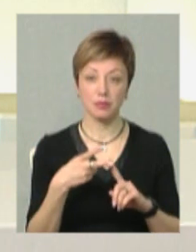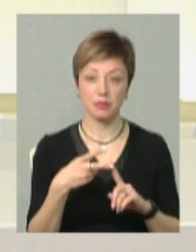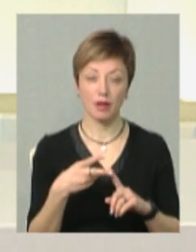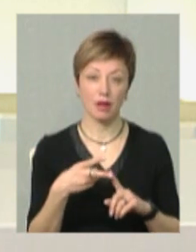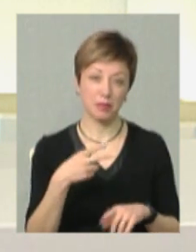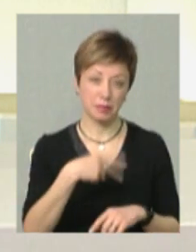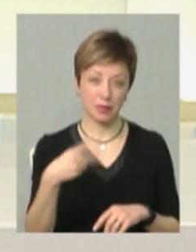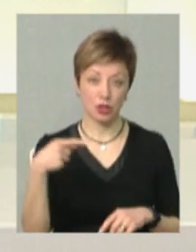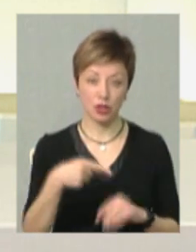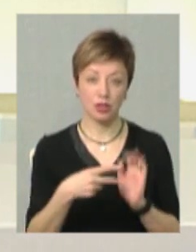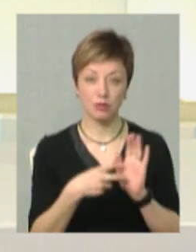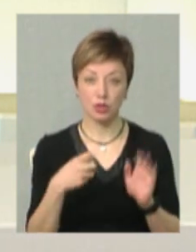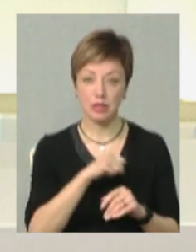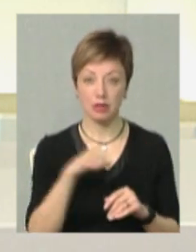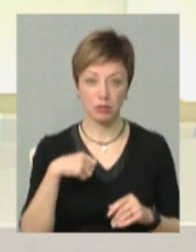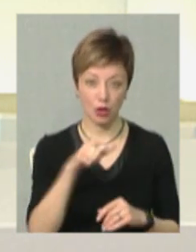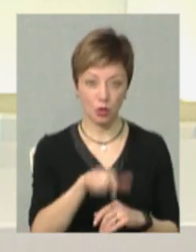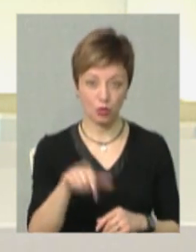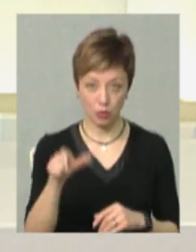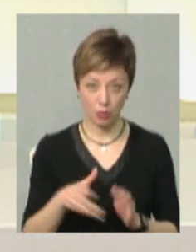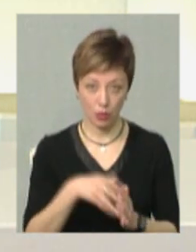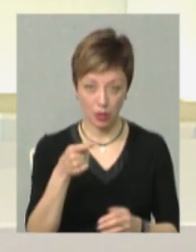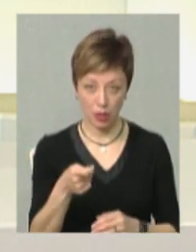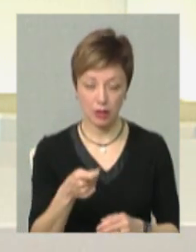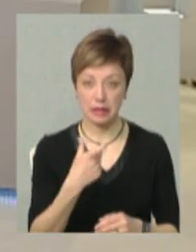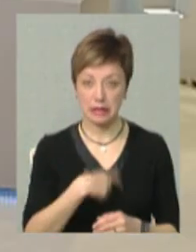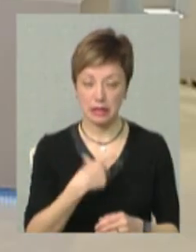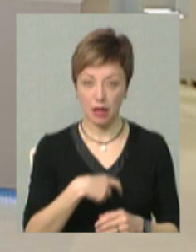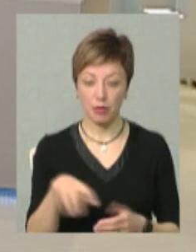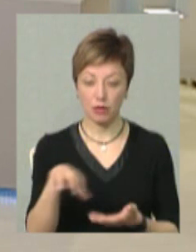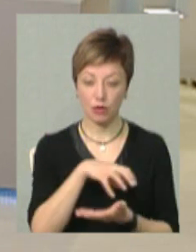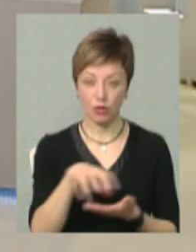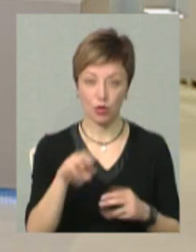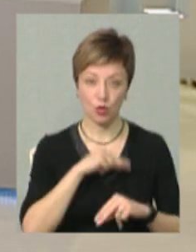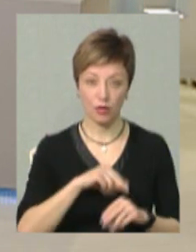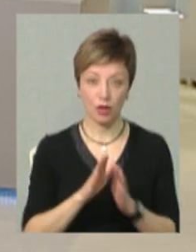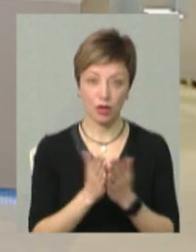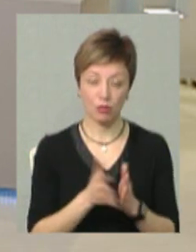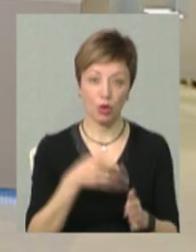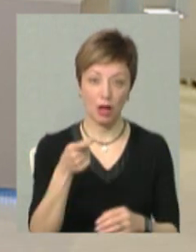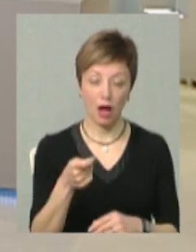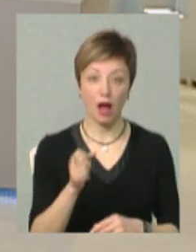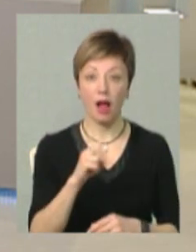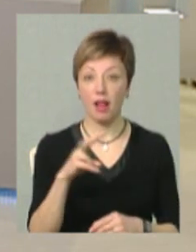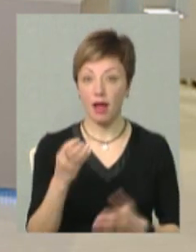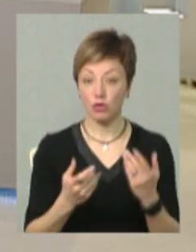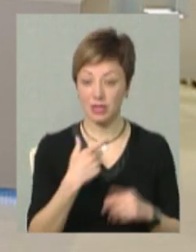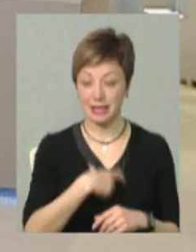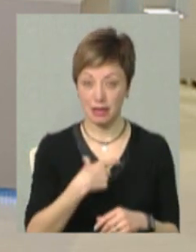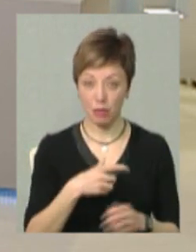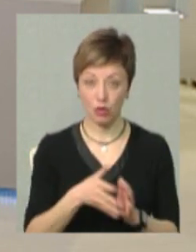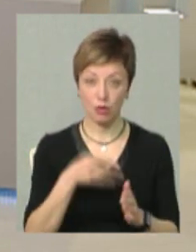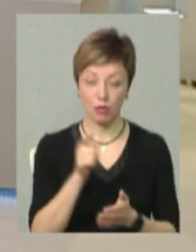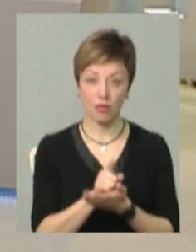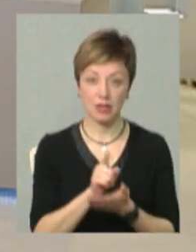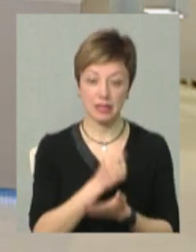біля 1700 самі особи за себе відсканували трудову книжечку, подали. Але якщо особа сама за себе подає,